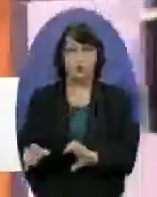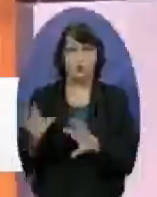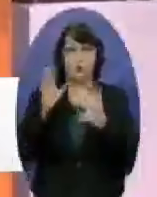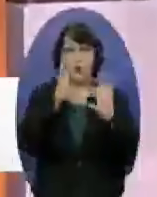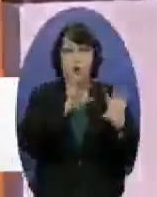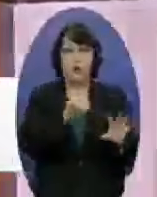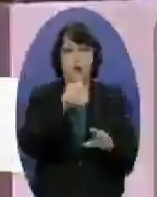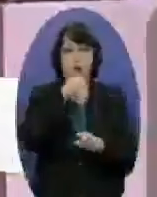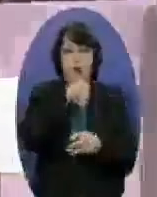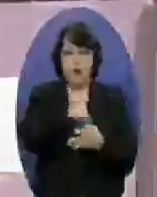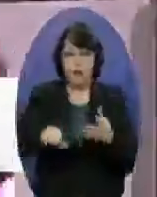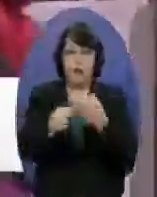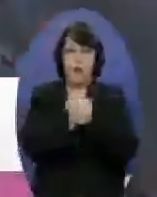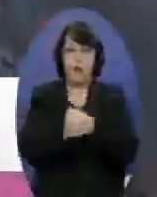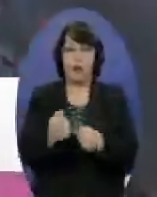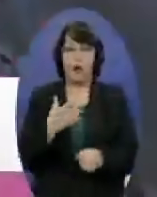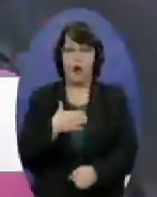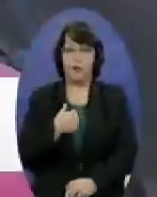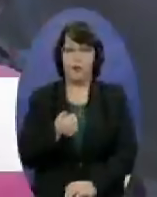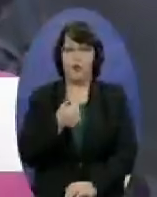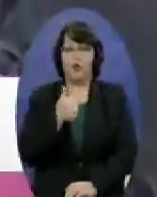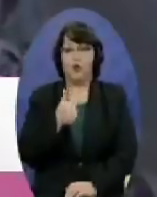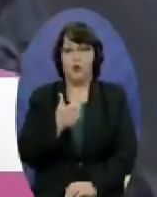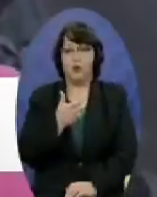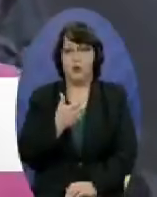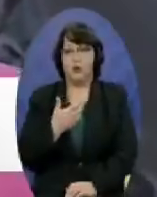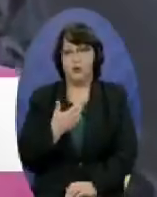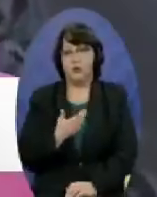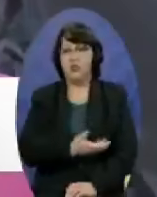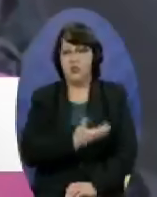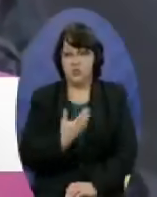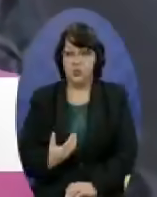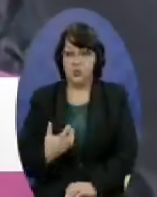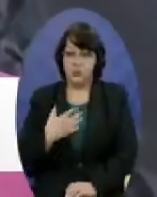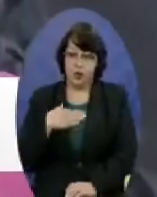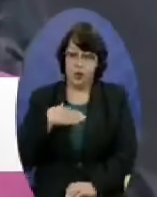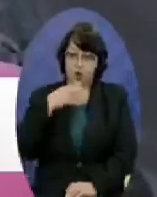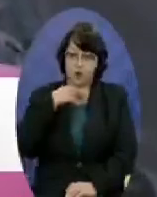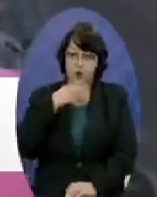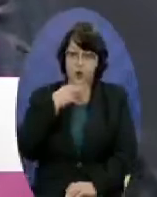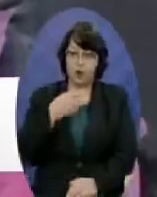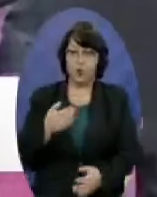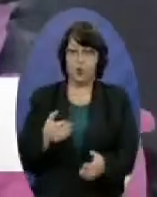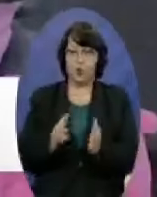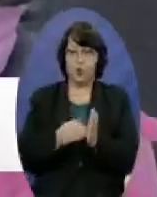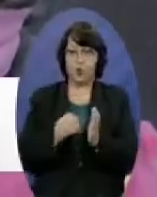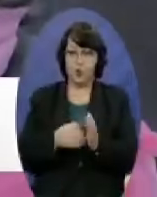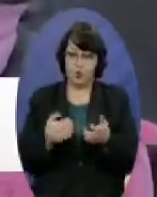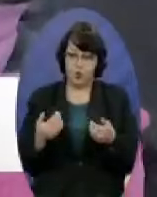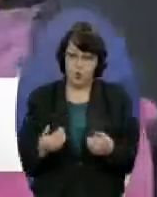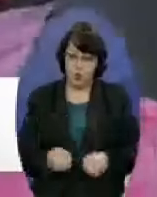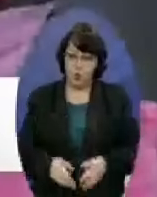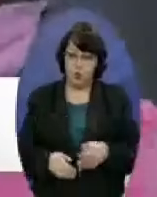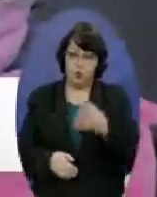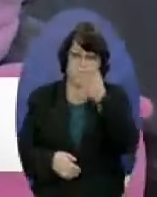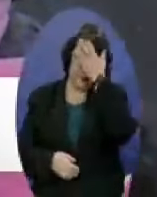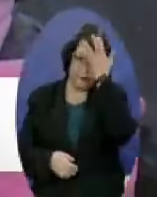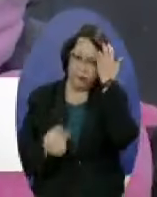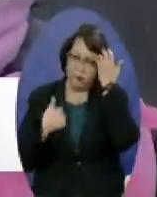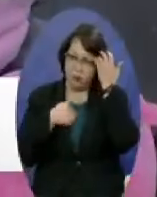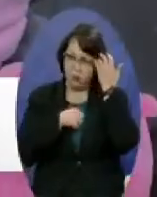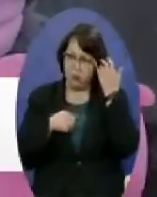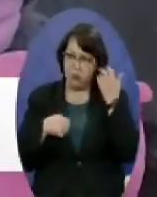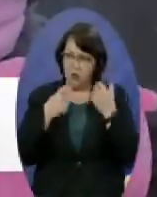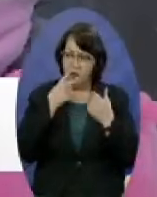оруулж эмчилж байгаа юм а. Манай охин энэ дутуу төрсэн хүүхэд. Тэгээд ингээд